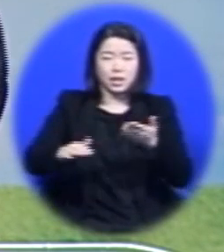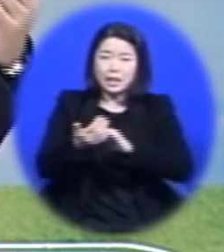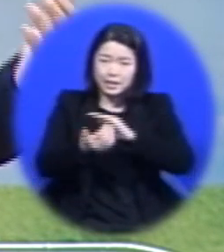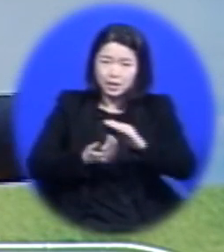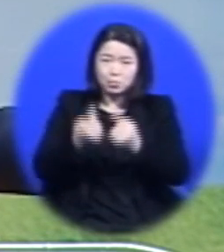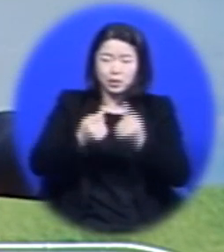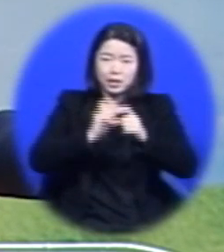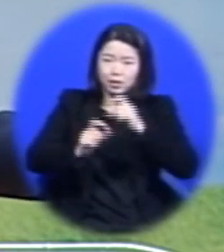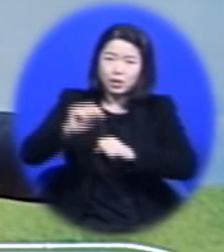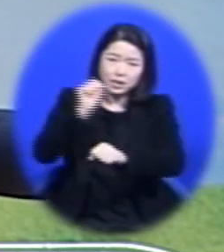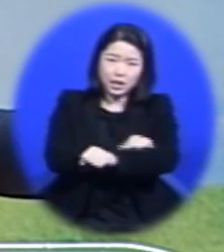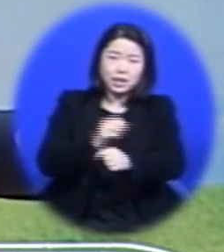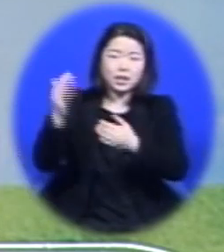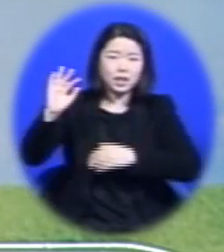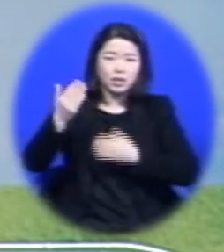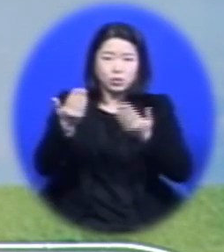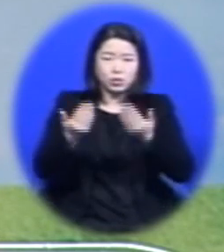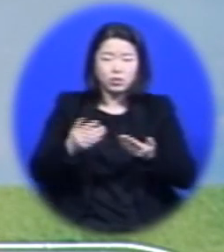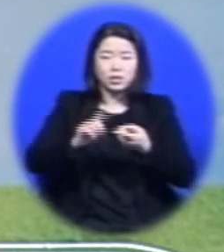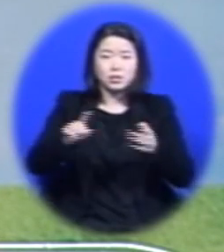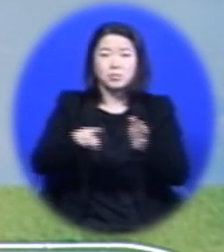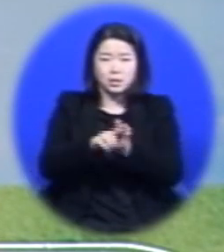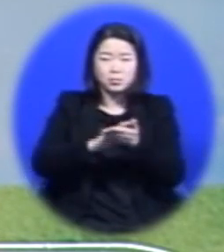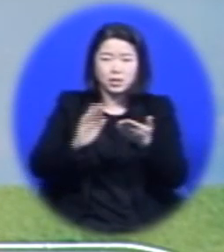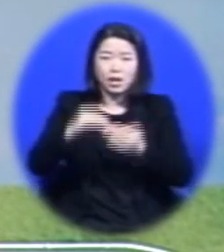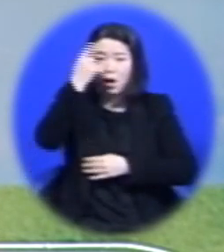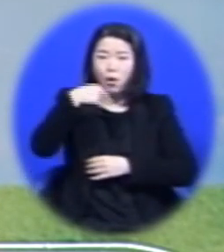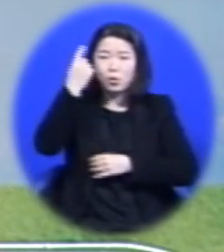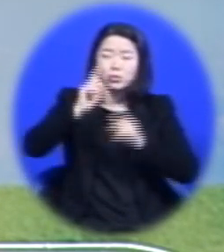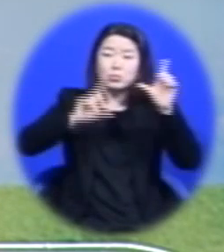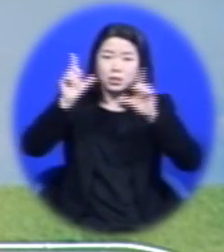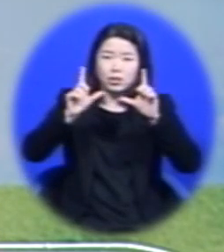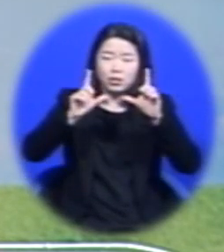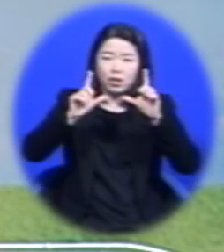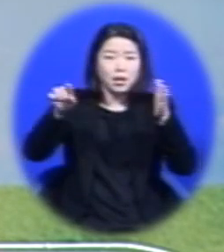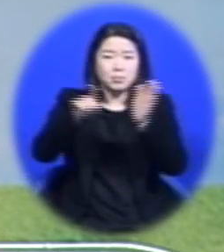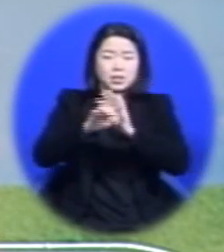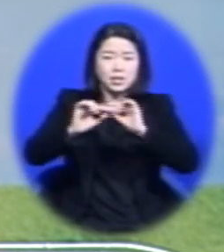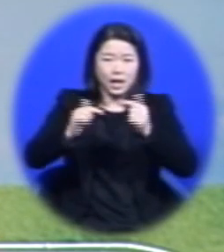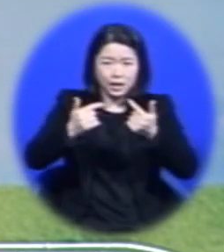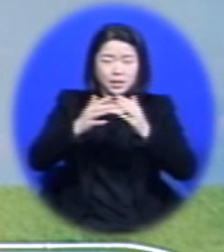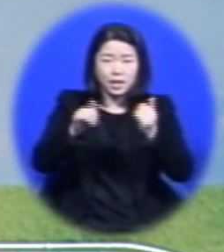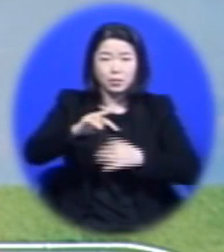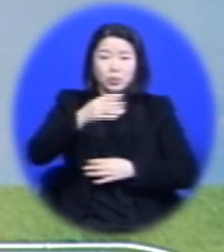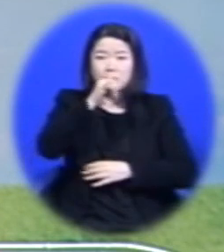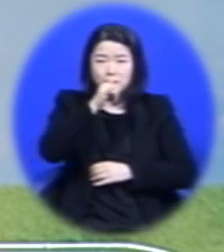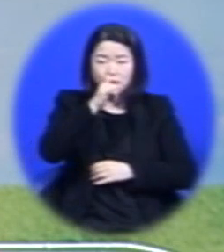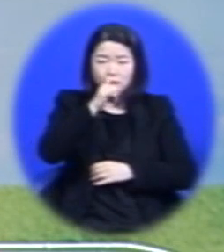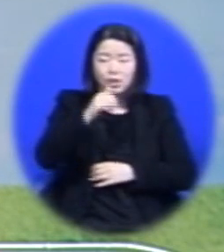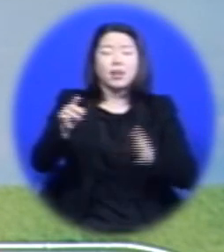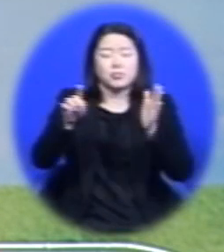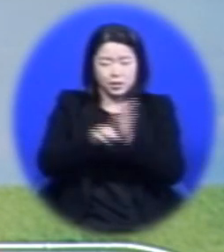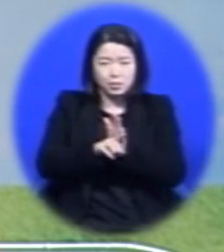더 잘되게 해 주실 것이라고 믿습니다 이렇게 고백을 했는데 얼굴 표정은 여 안믿는 표정인 사람도 있잖아요 그죠